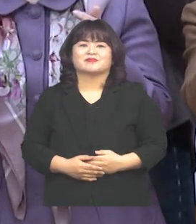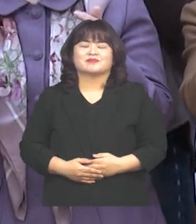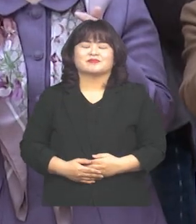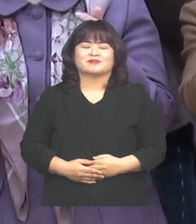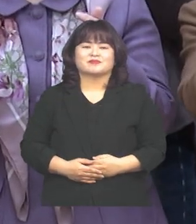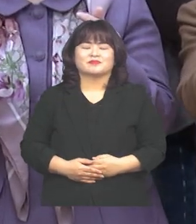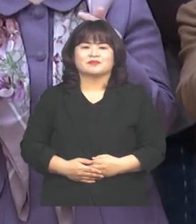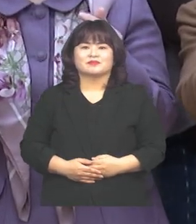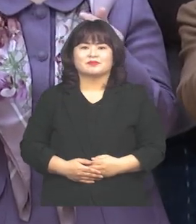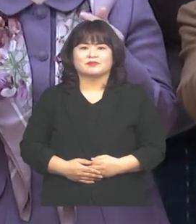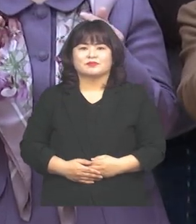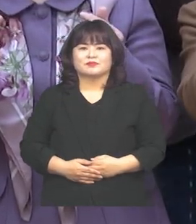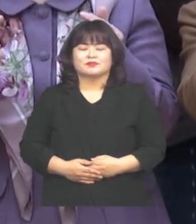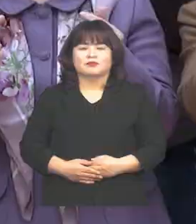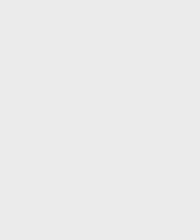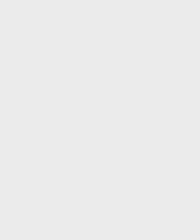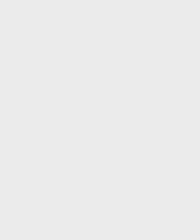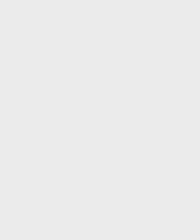말했습니다.